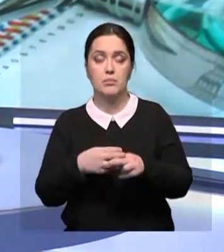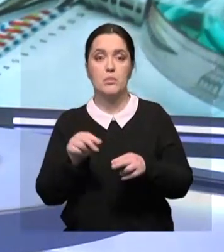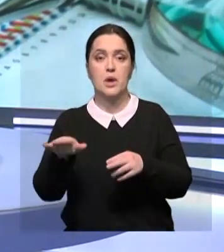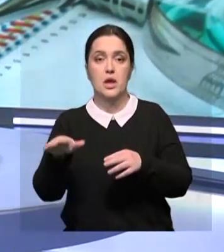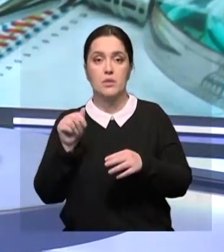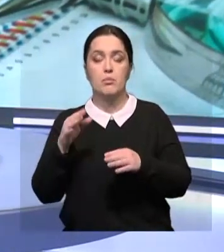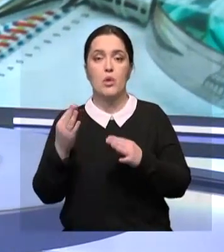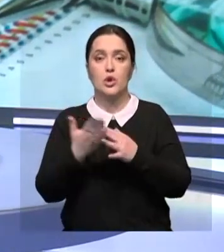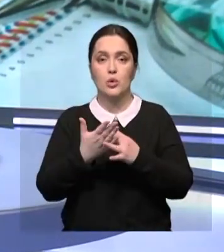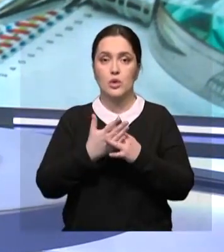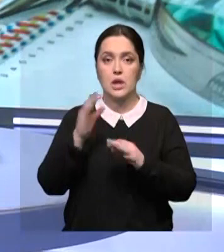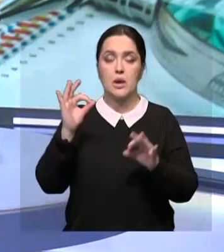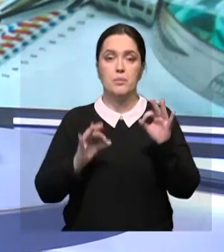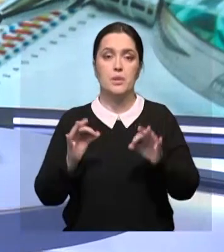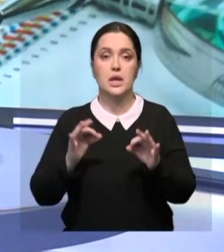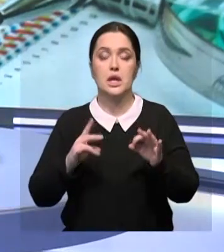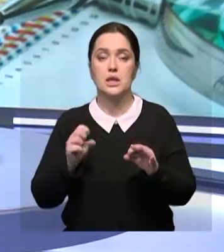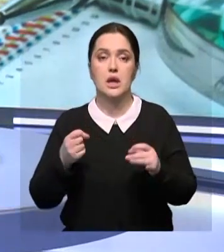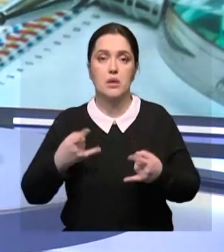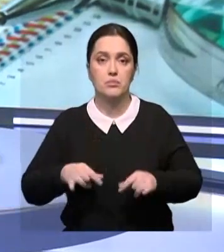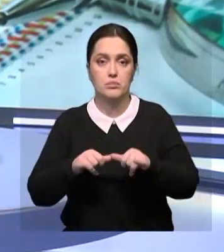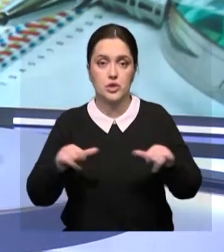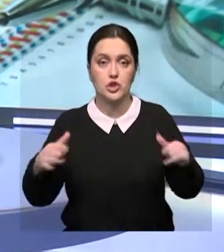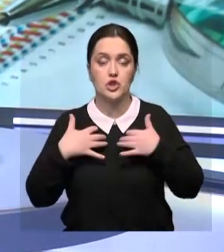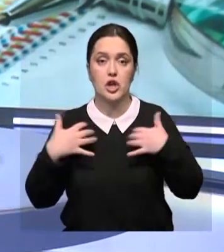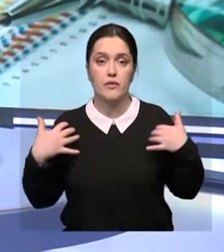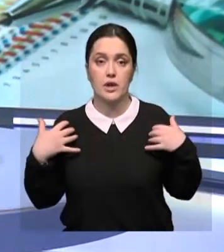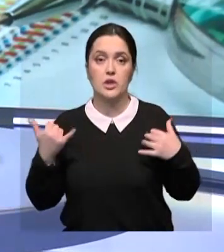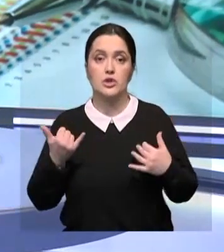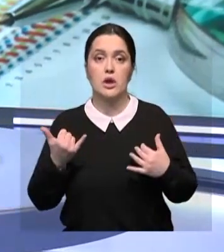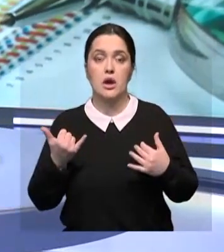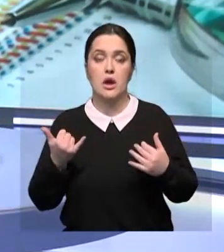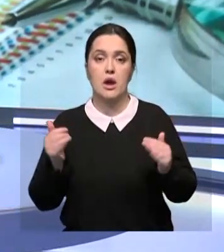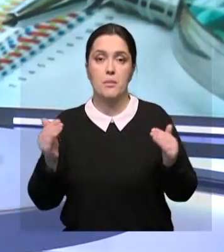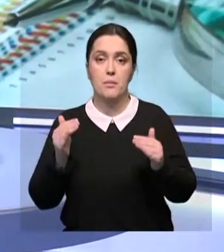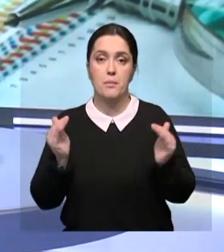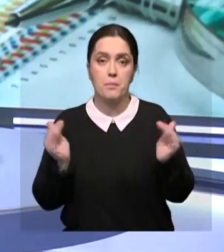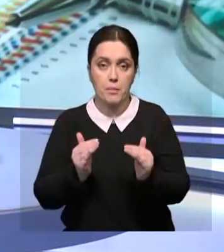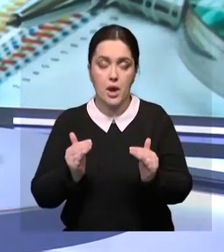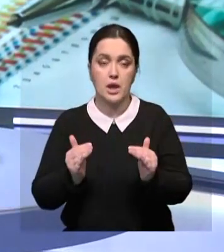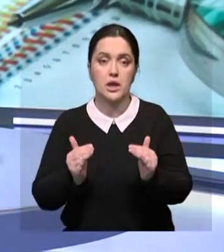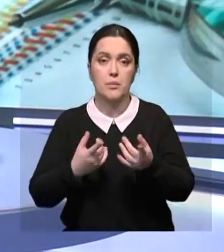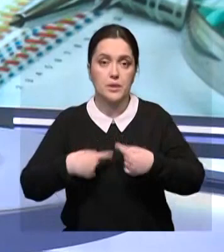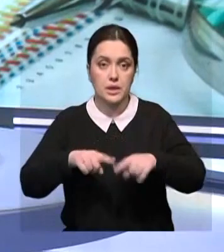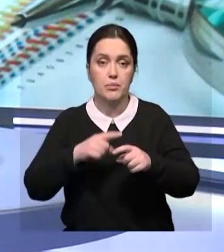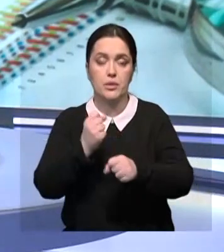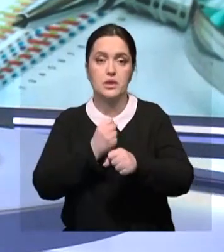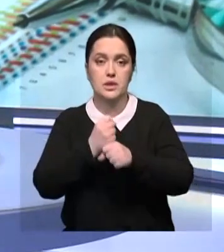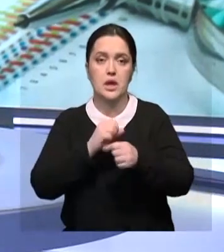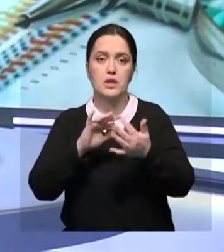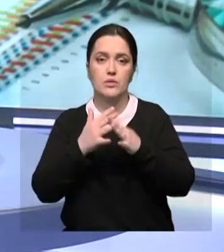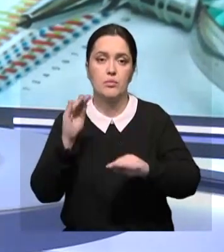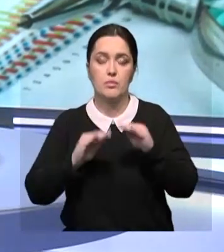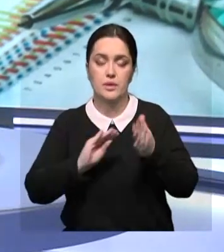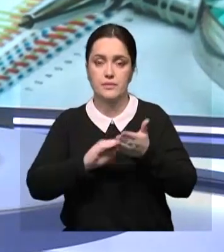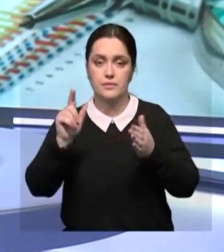займы по льготной ставке кредита на разведение скота. Сейчас в регионе появляются и малые предприятия по переработке